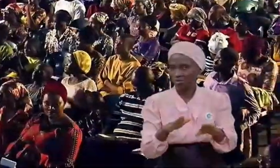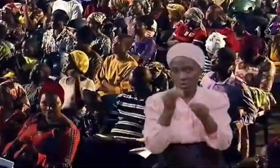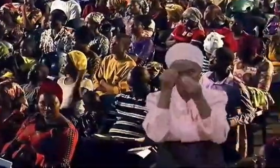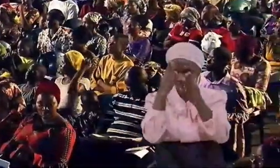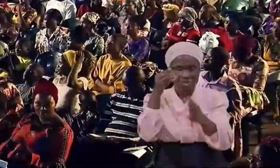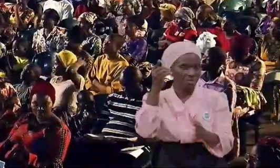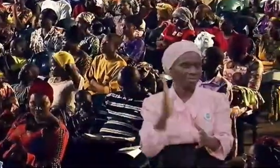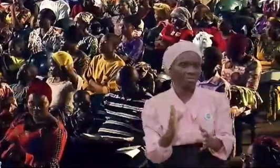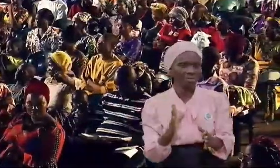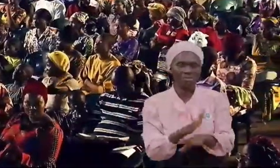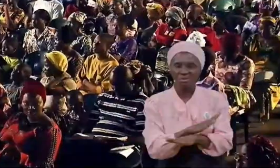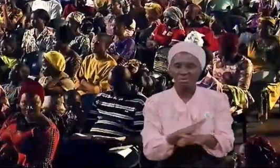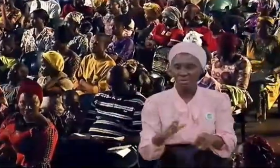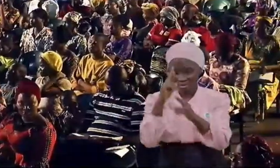loi,